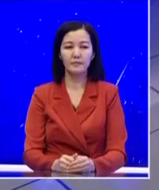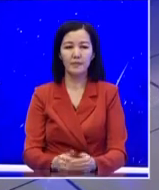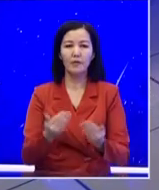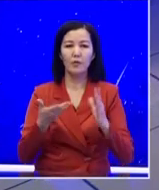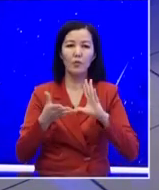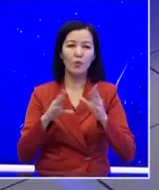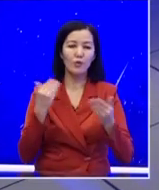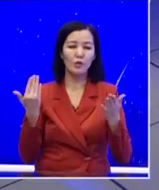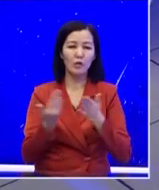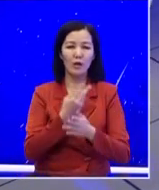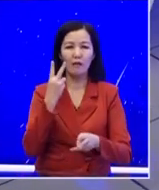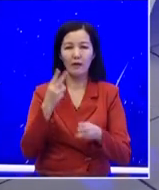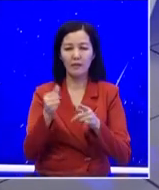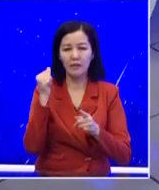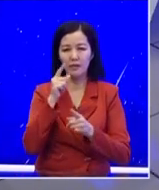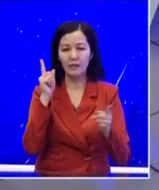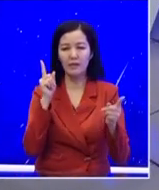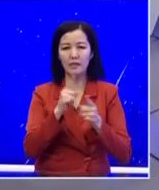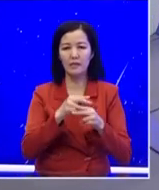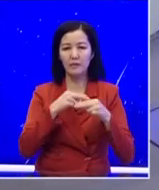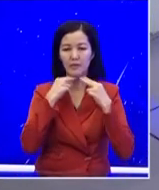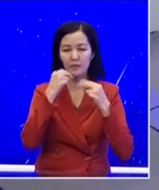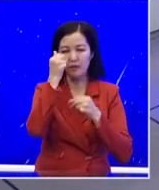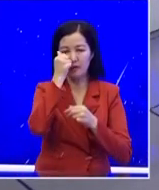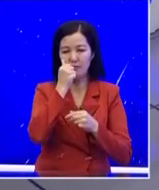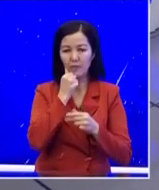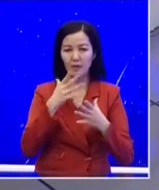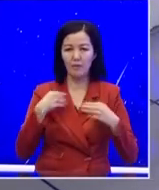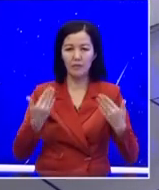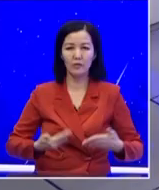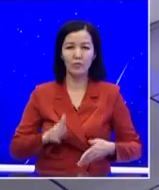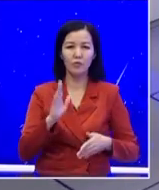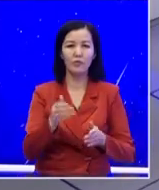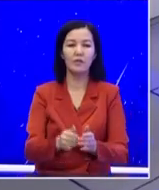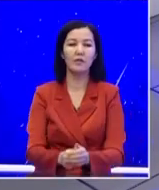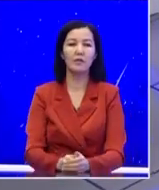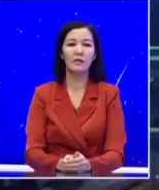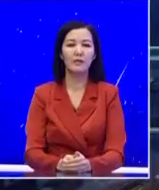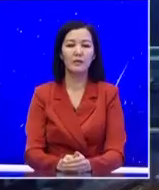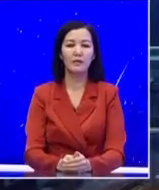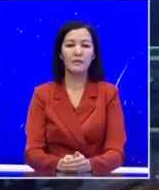Қадірменді көрермен, бүгінгі айтар ақпарат осы. Біз өздеріңізбен келер күні эфирде қауышамыз. Амандықтарыңызды тілеймін.